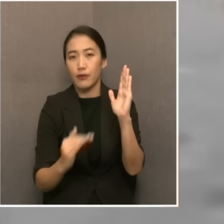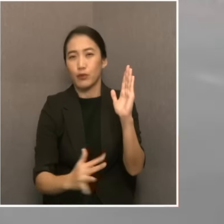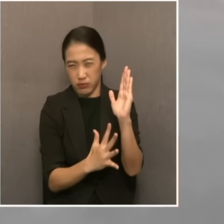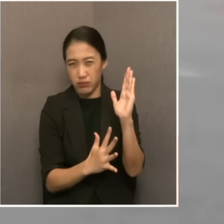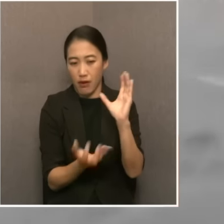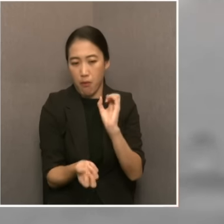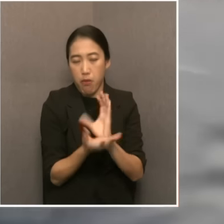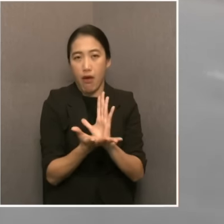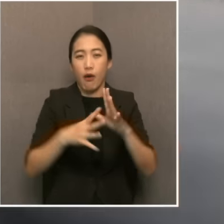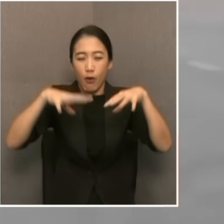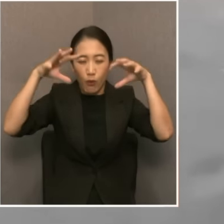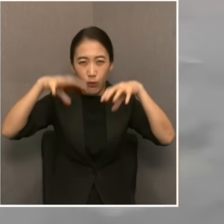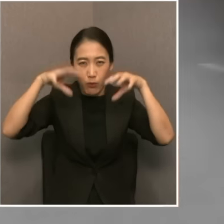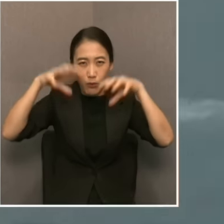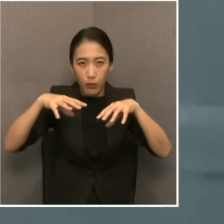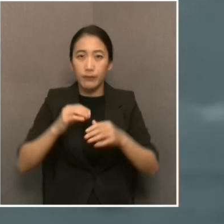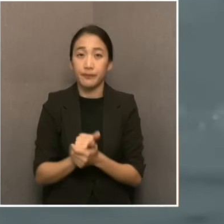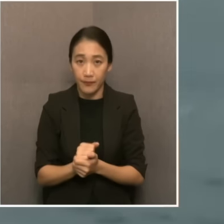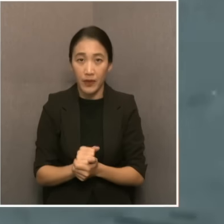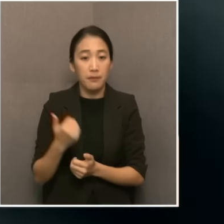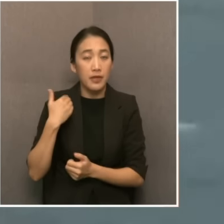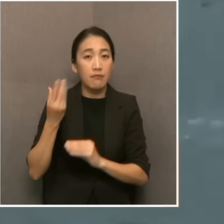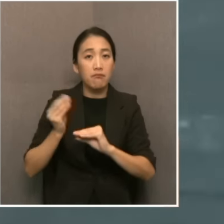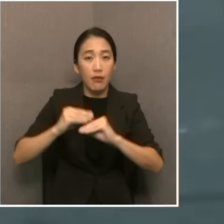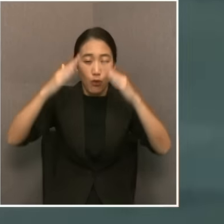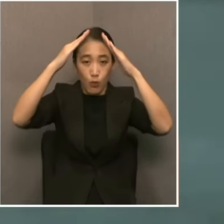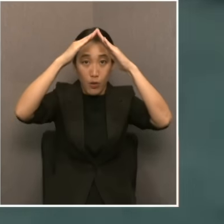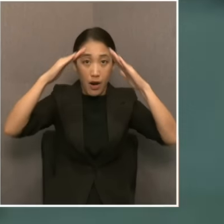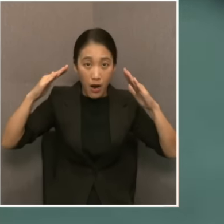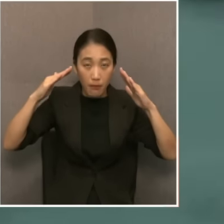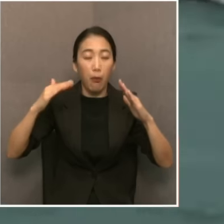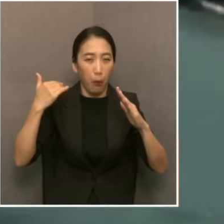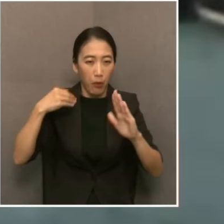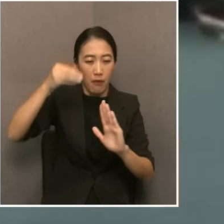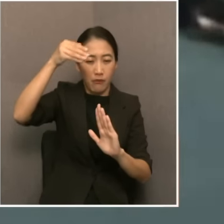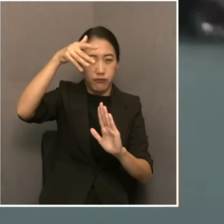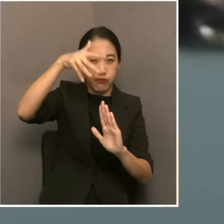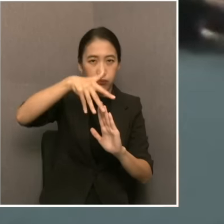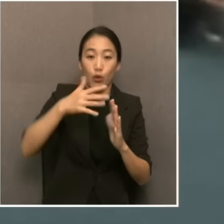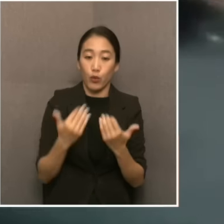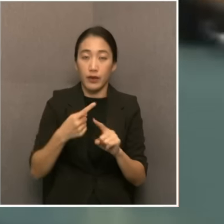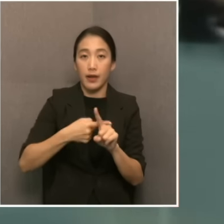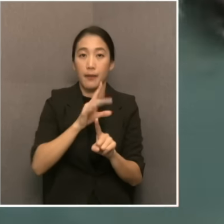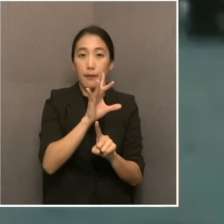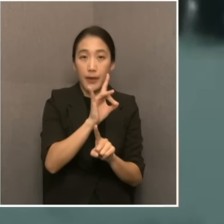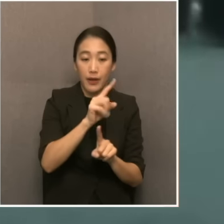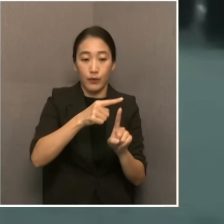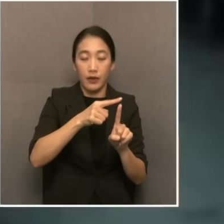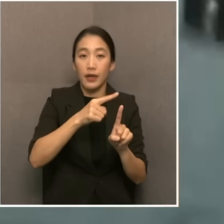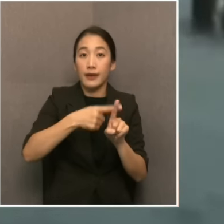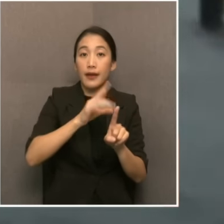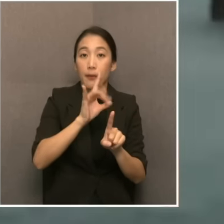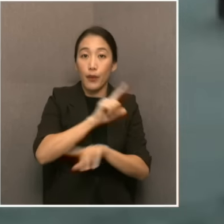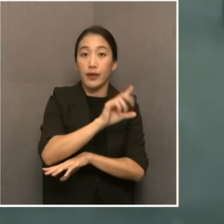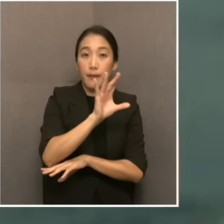มีหย่อมความกดอากาศต่ำบริเวณประเทศเวียดนามตอนบนโดยในช่วงวันนี้นะคะ8สิงหาคมถึง10สิงหาคมทั่วไท